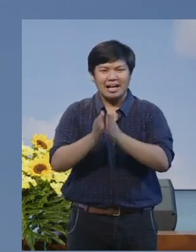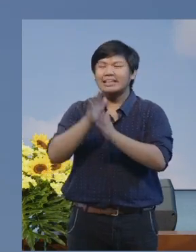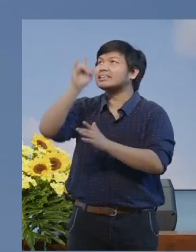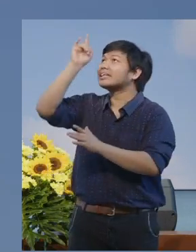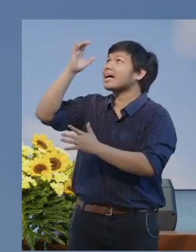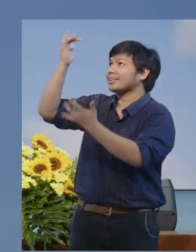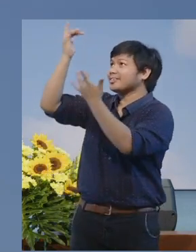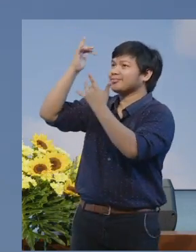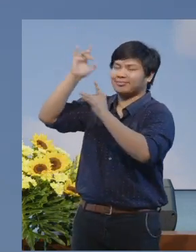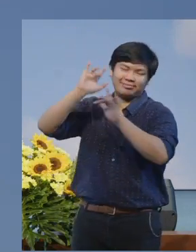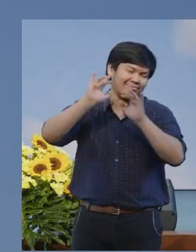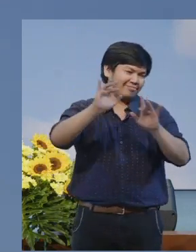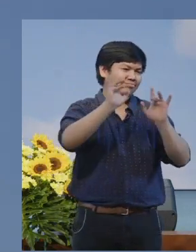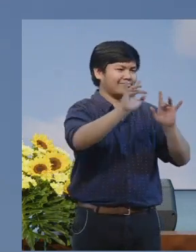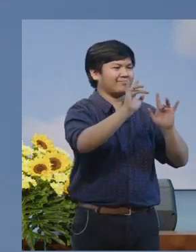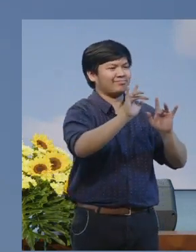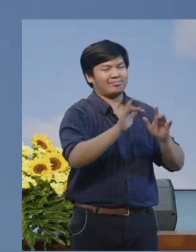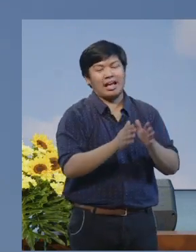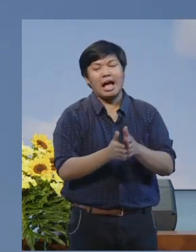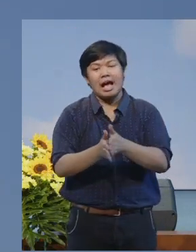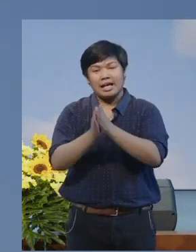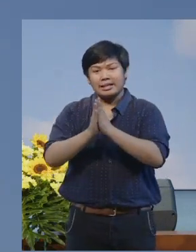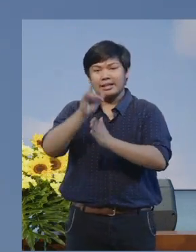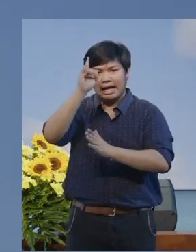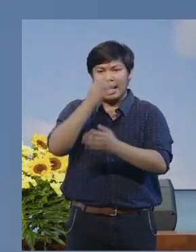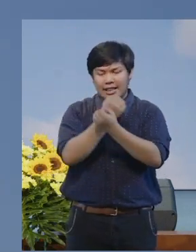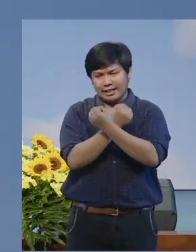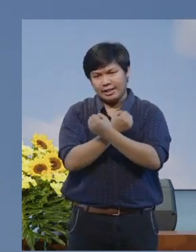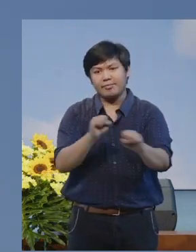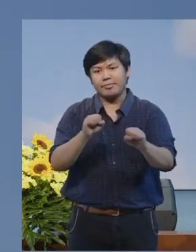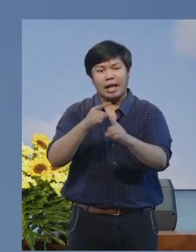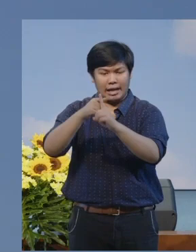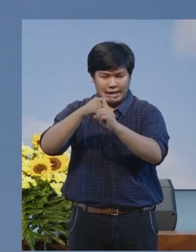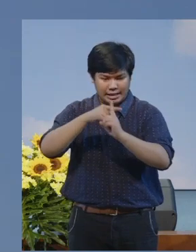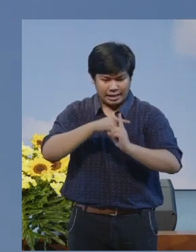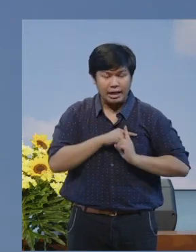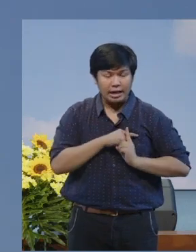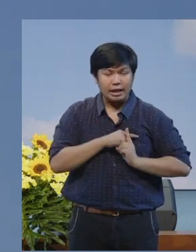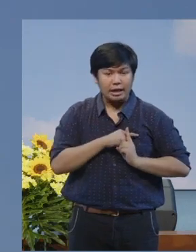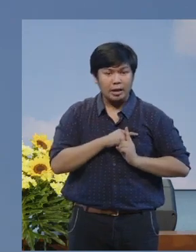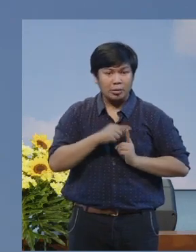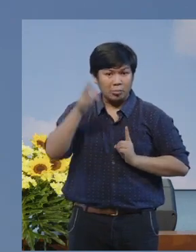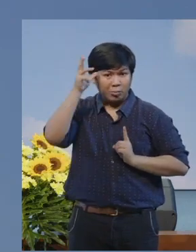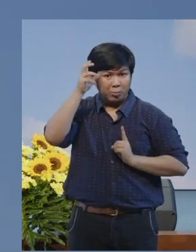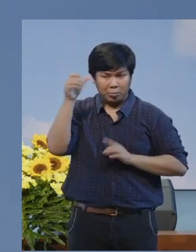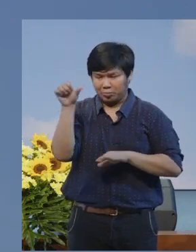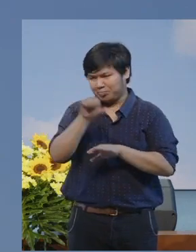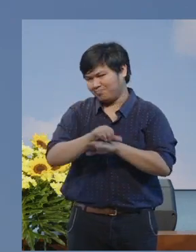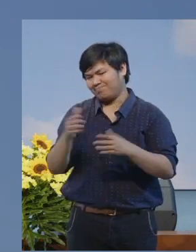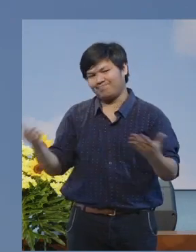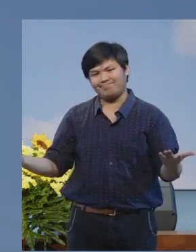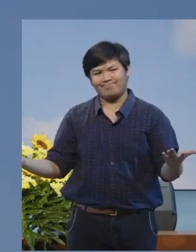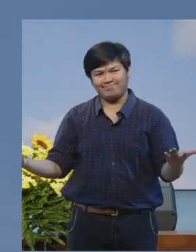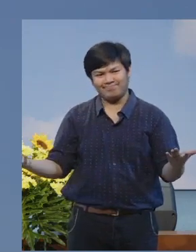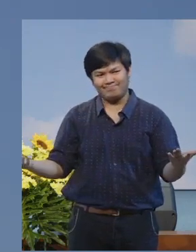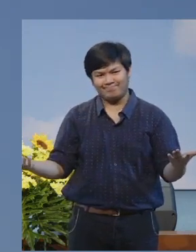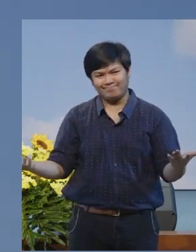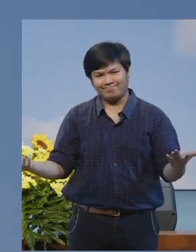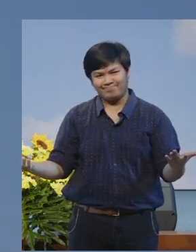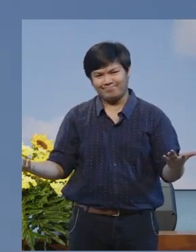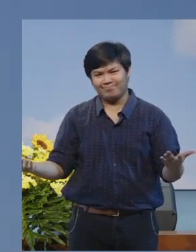Diyos. Hilingin ang kaligtasan ng Diyos. At tanggapin ang kanyang pagpasok sa inyong